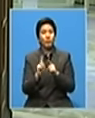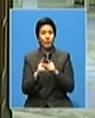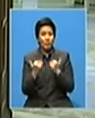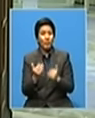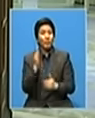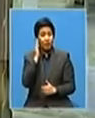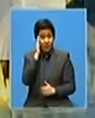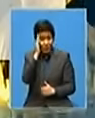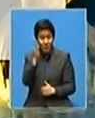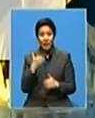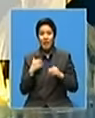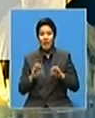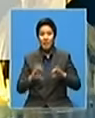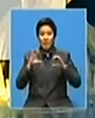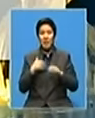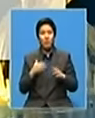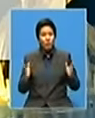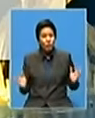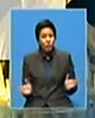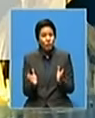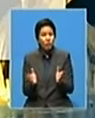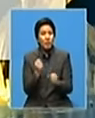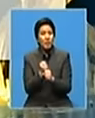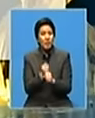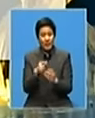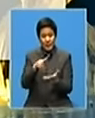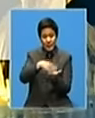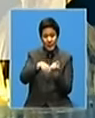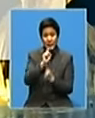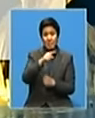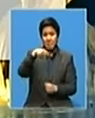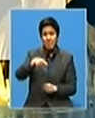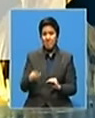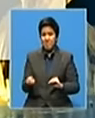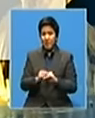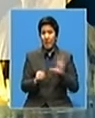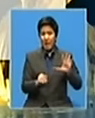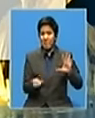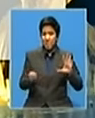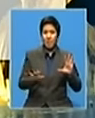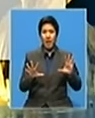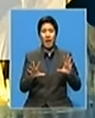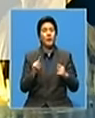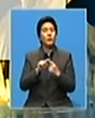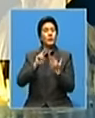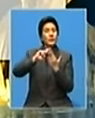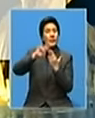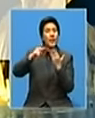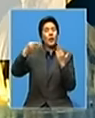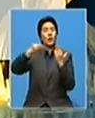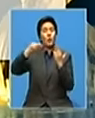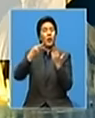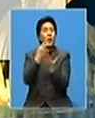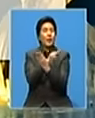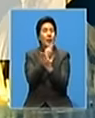ๆซึ่งในระยะต่อไปนั้นรัฐบาลก็มีแผนจะผลักดันเขตเศรษฐกิจพิเศษเพิ่มเติมอีกใน5จังหวัดนะครับได้แก่เชียงรายหนองคายกาญจ